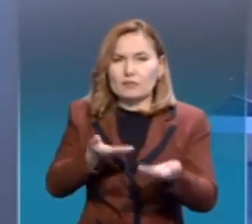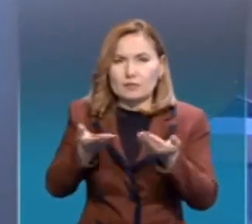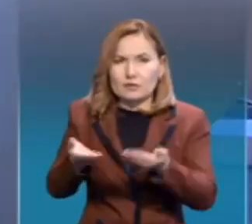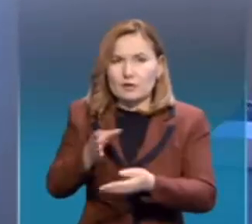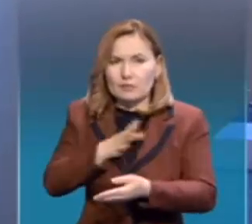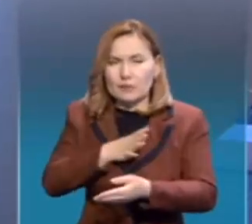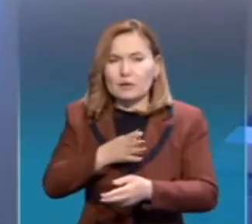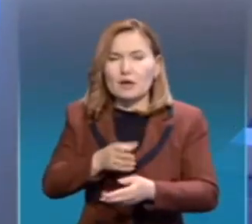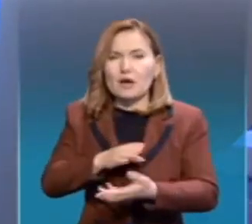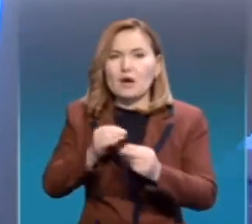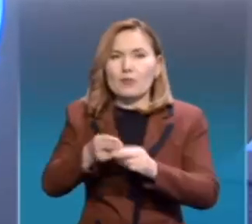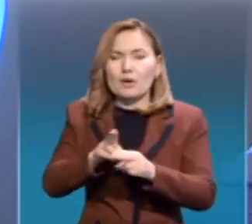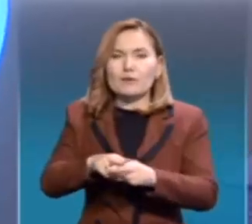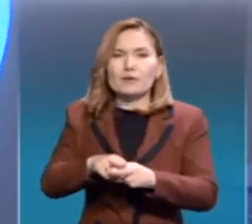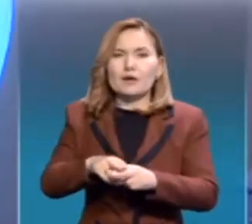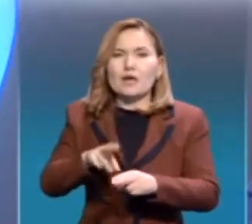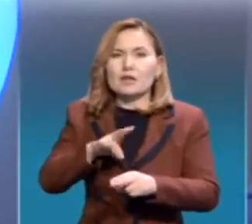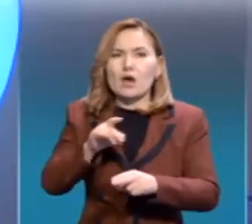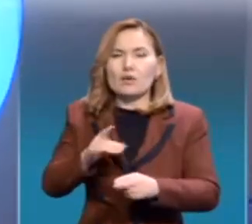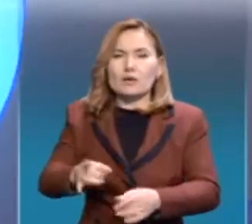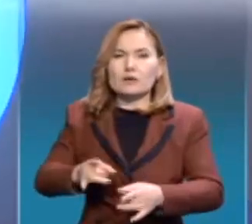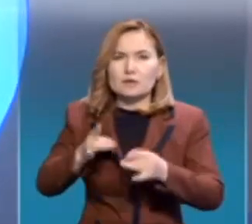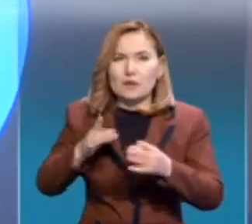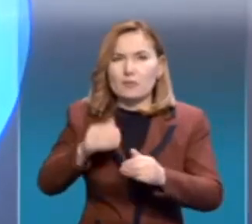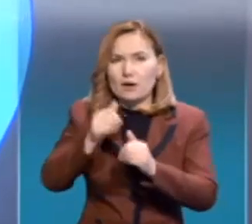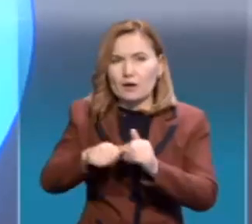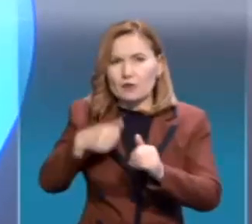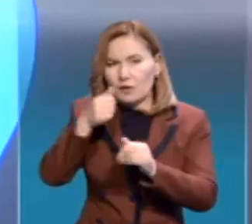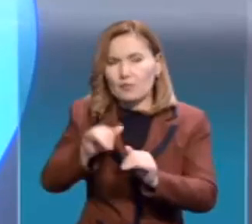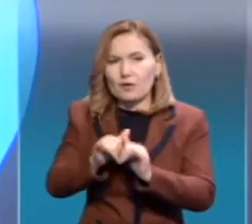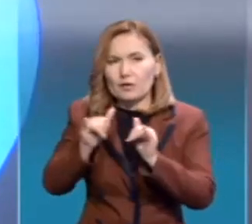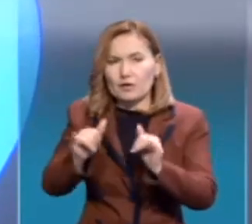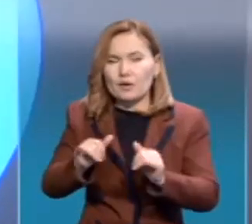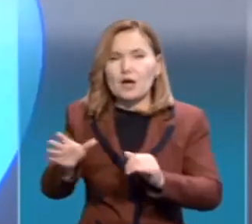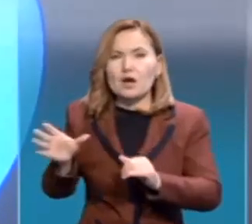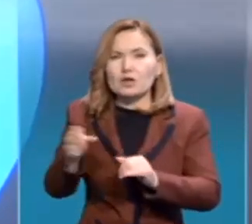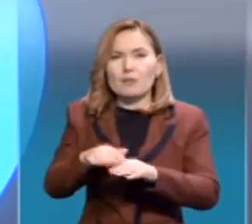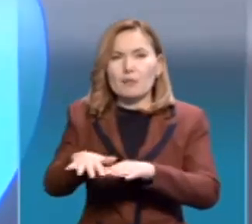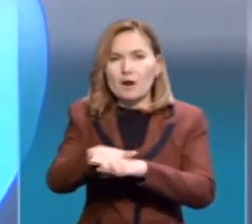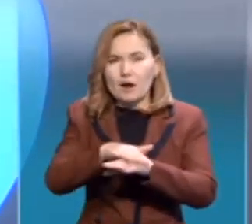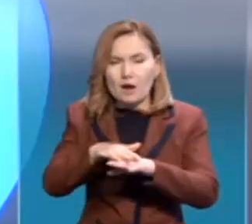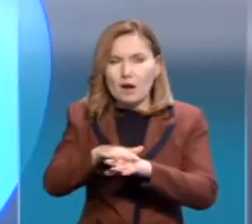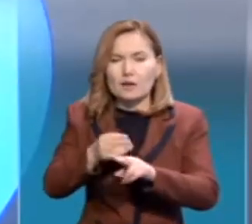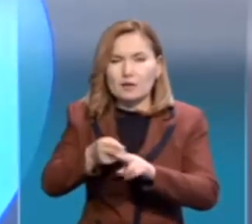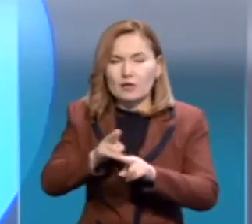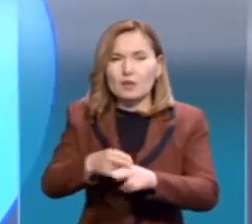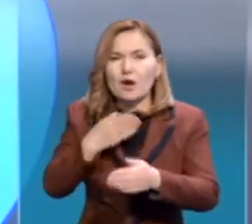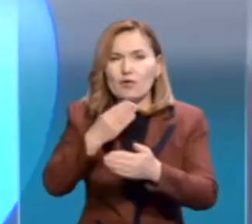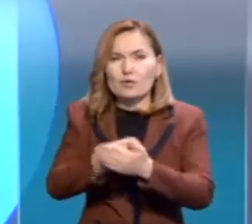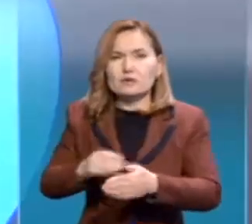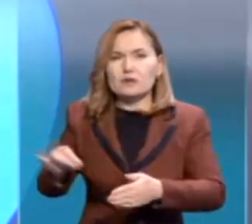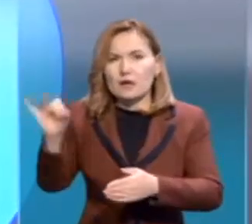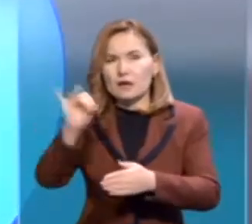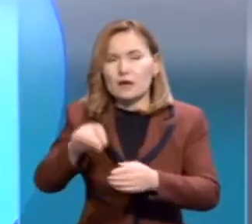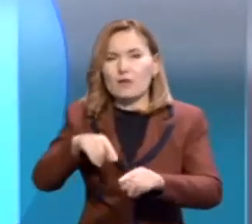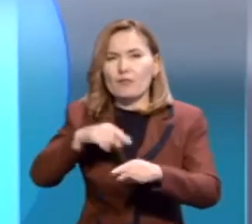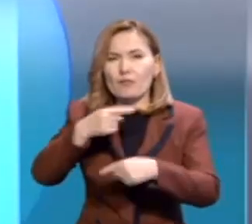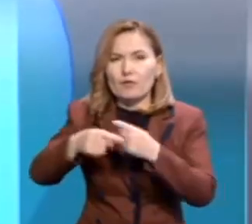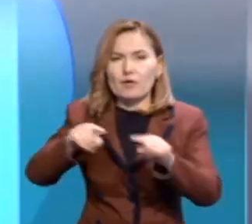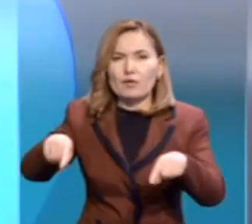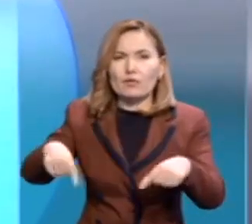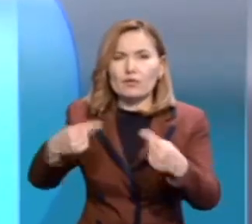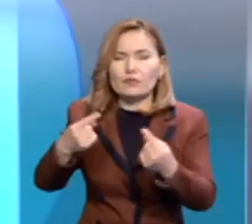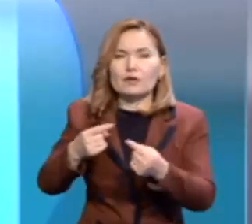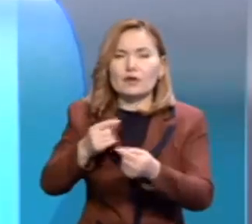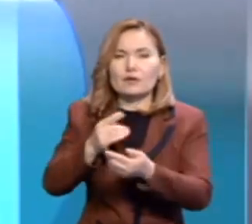Тіршілік атаулыға нәр жүгірткен Наурыз мерекесі жыл өткен сайын жалпы халықтық сипат алып, өзінің байырғы төл бейнесінде қайта жаңғырып